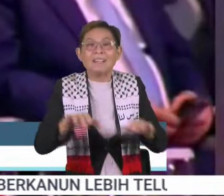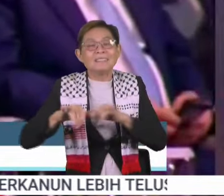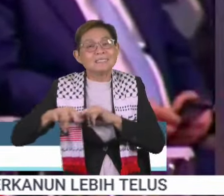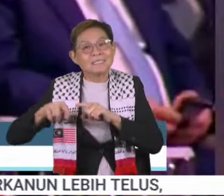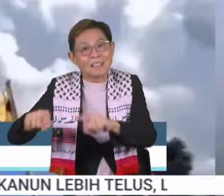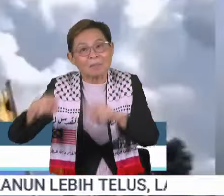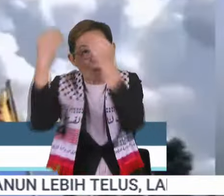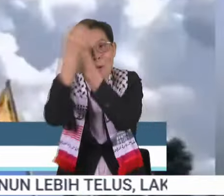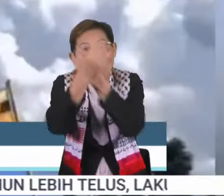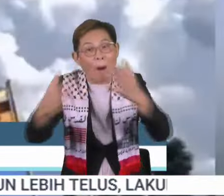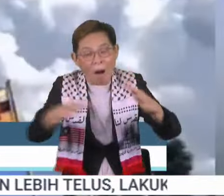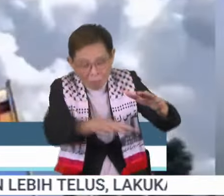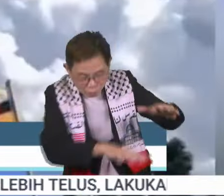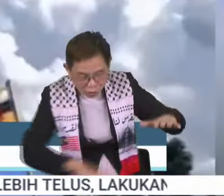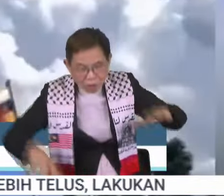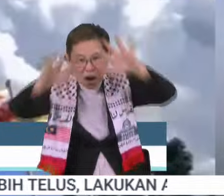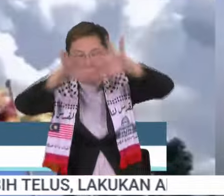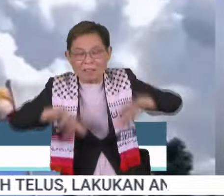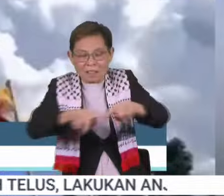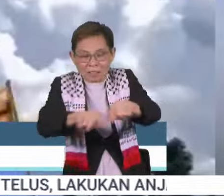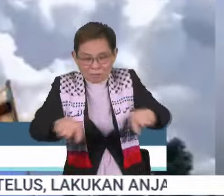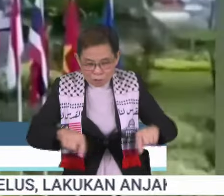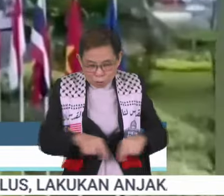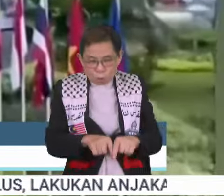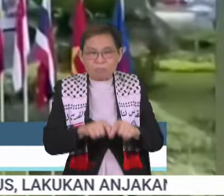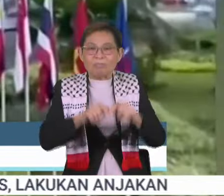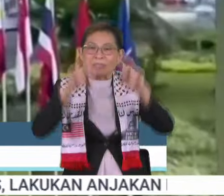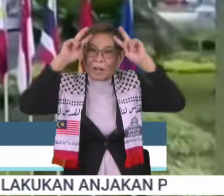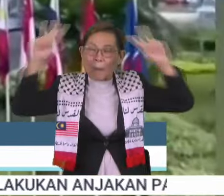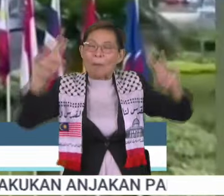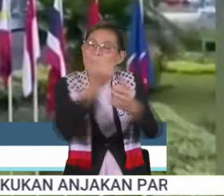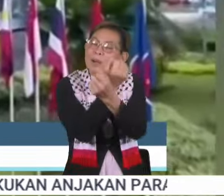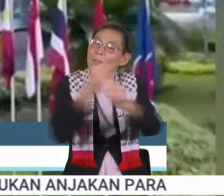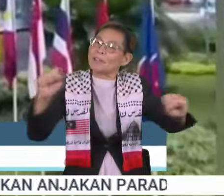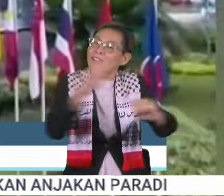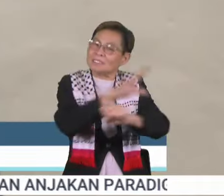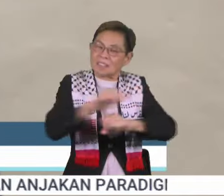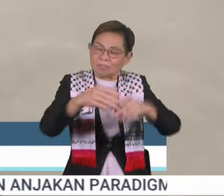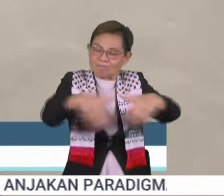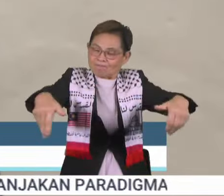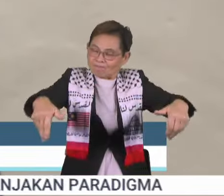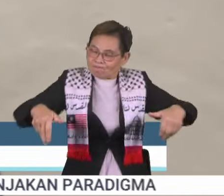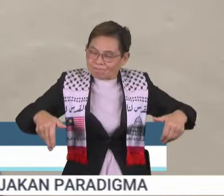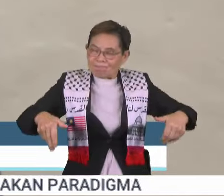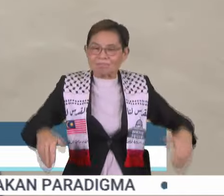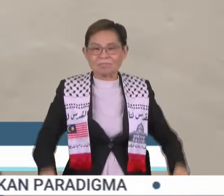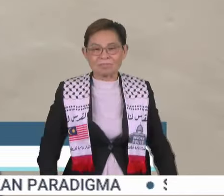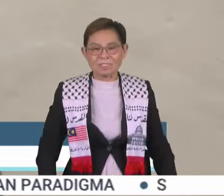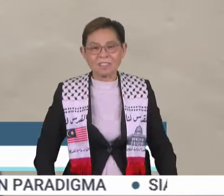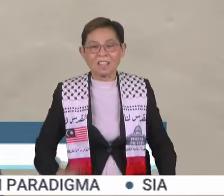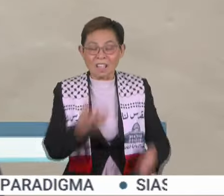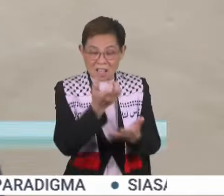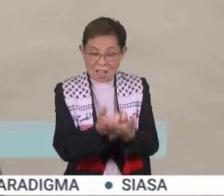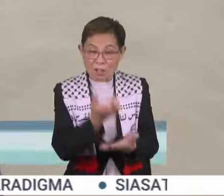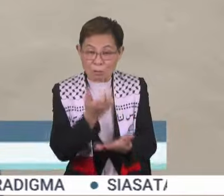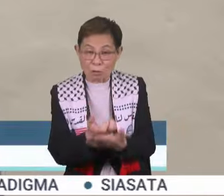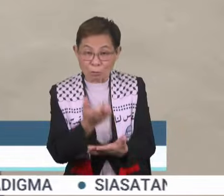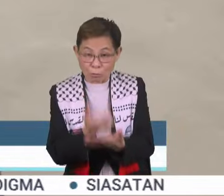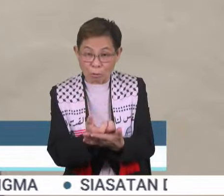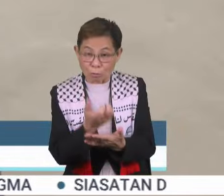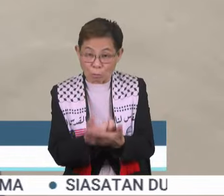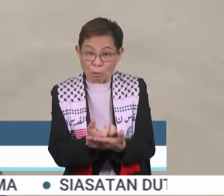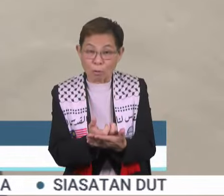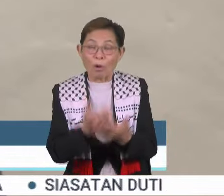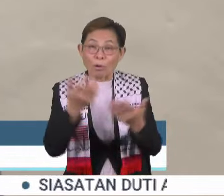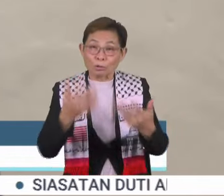pengisytiharan rantau ini sebagai zon keamanan, kebebasan dan berkecuali. Dari sudut ekonomi pula, kunjungan ASEAN membantu dan